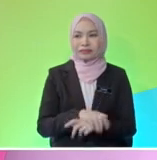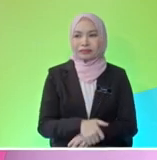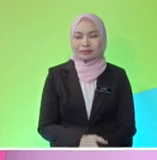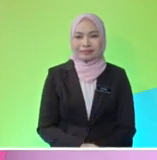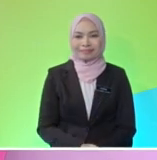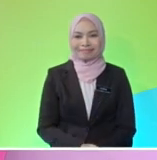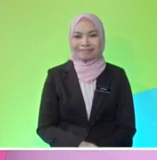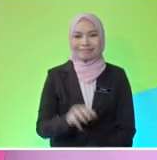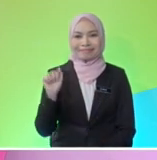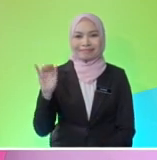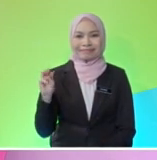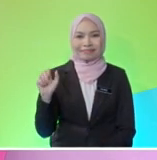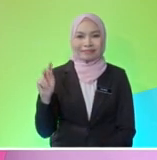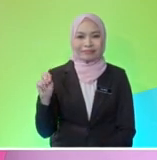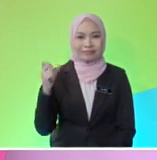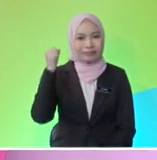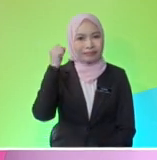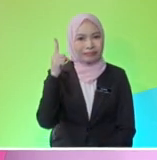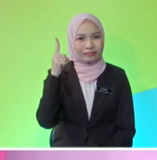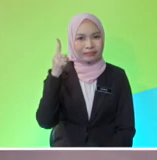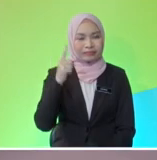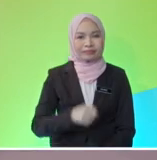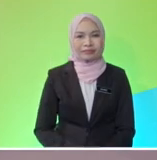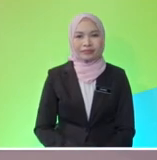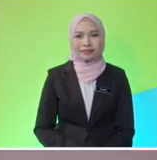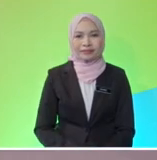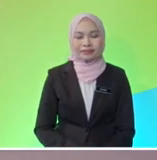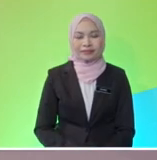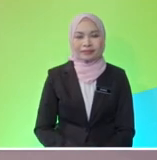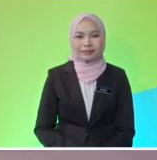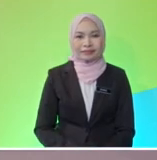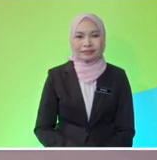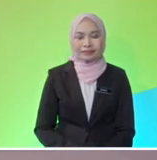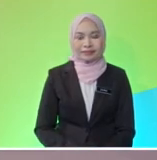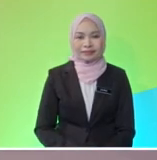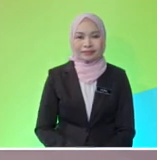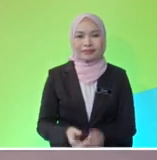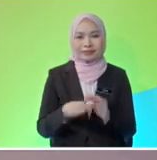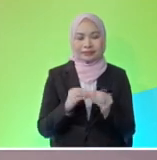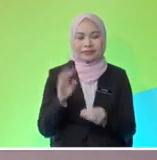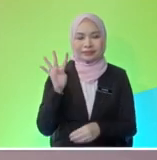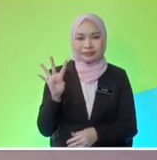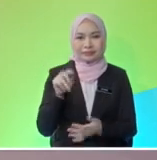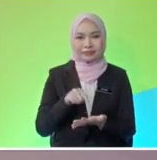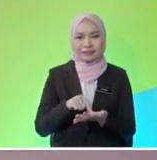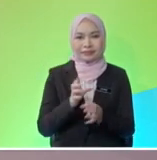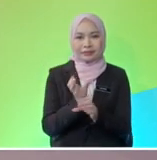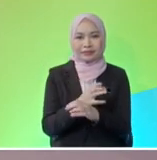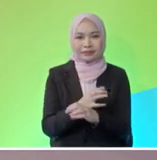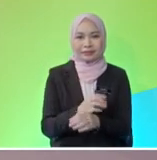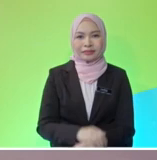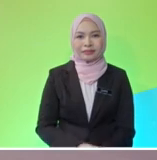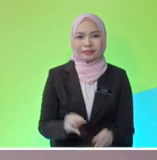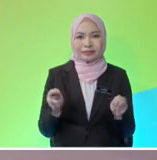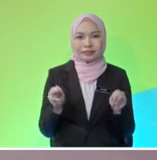arahan cikgu. Okey, seterusnya kita teruskan kepada nombor empat. Nombor empat ini, dia bentuk dia